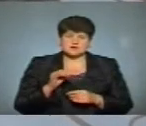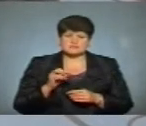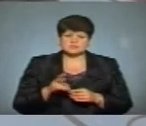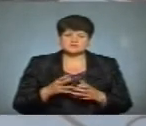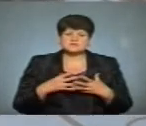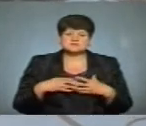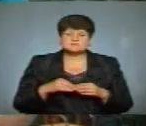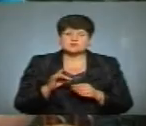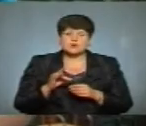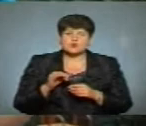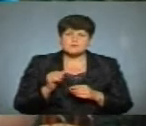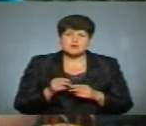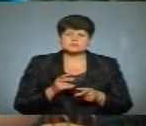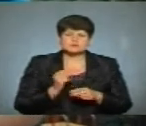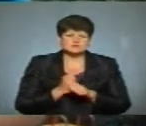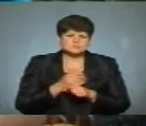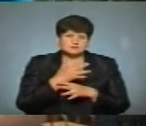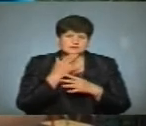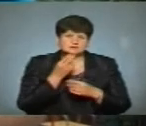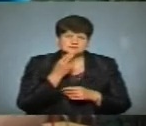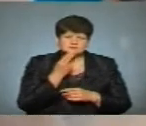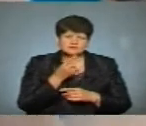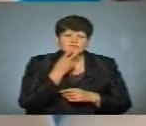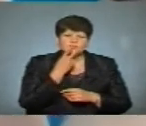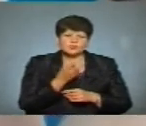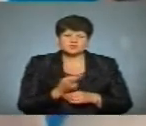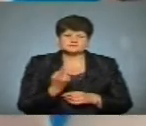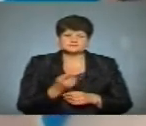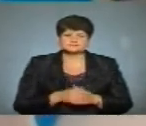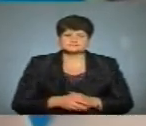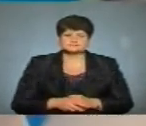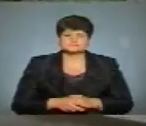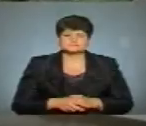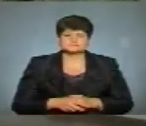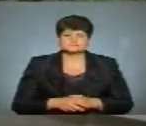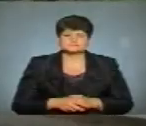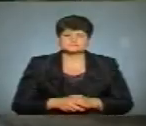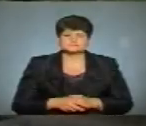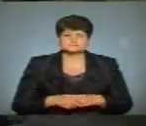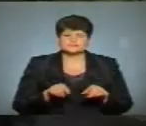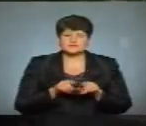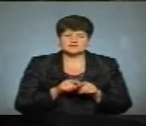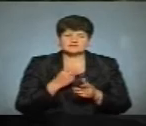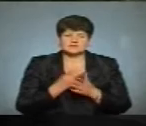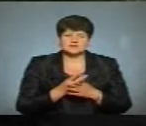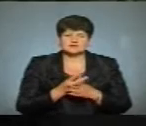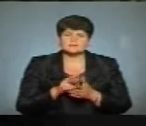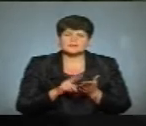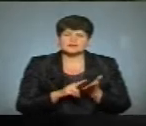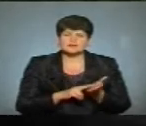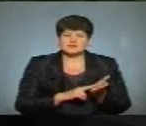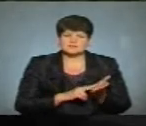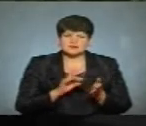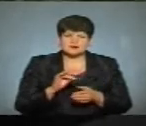сім'ї Романа з равликів готують багато страв. Він показує одну з них. Ось так виглядають канапки з равликів.